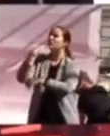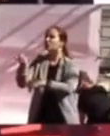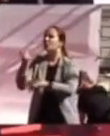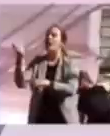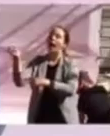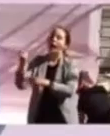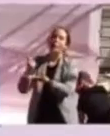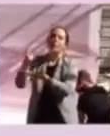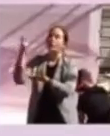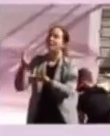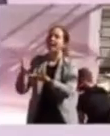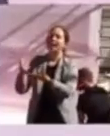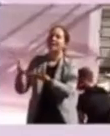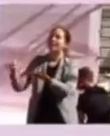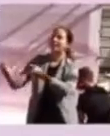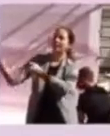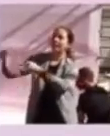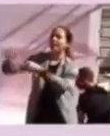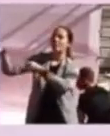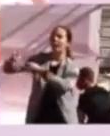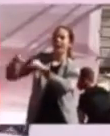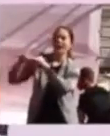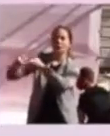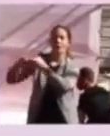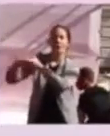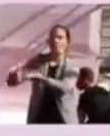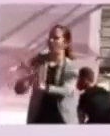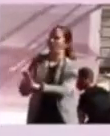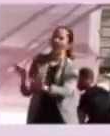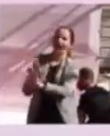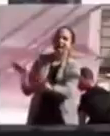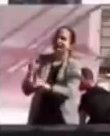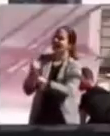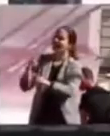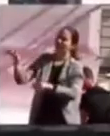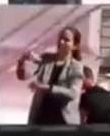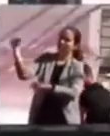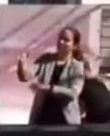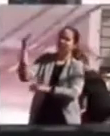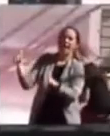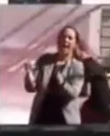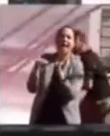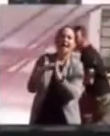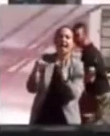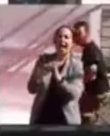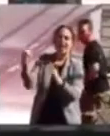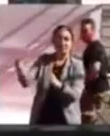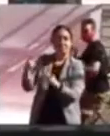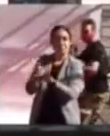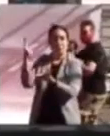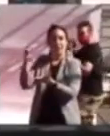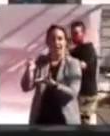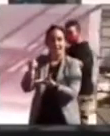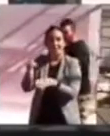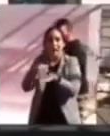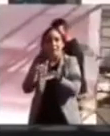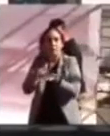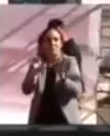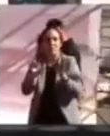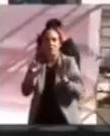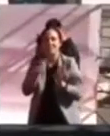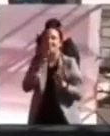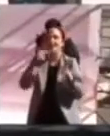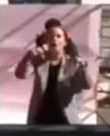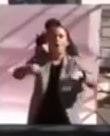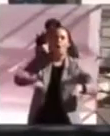persone che semplicemente avevano mentre noi qui noi qui stiamo dicendo che il diritto alla salute è un diritto